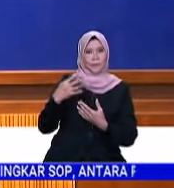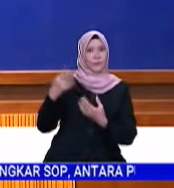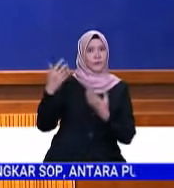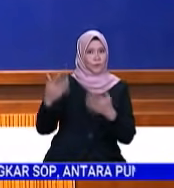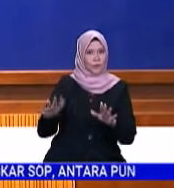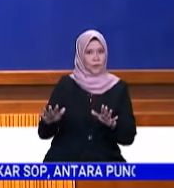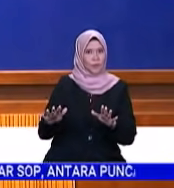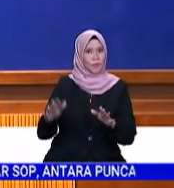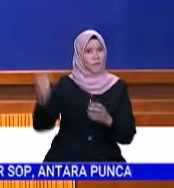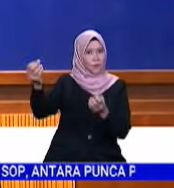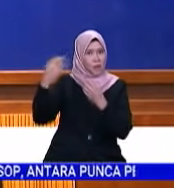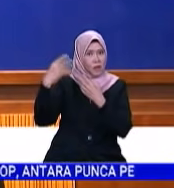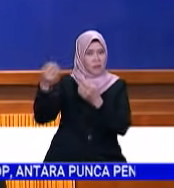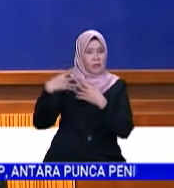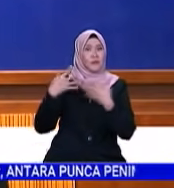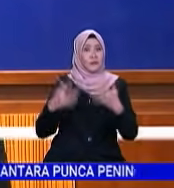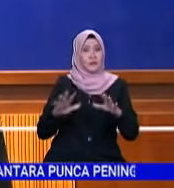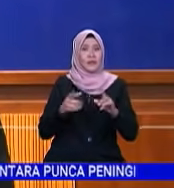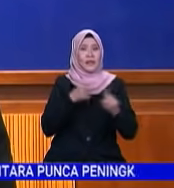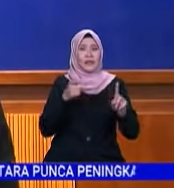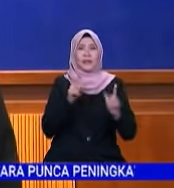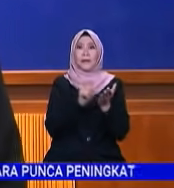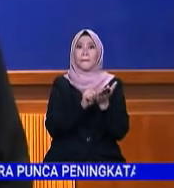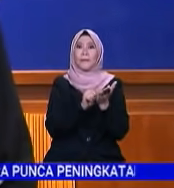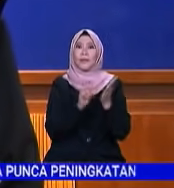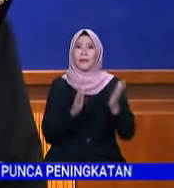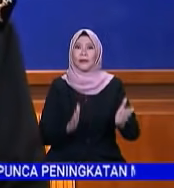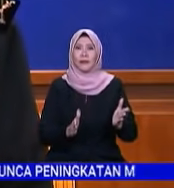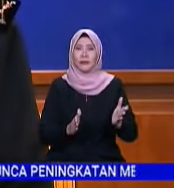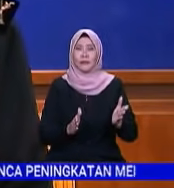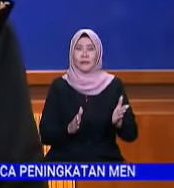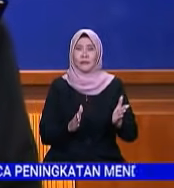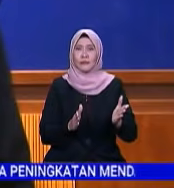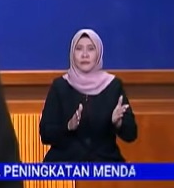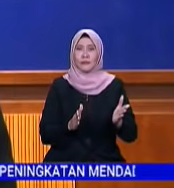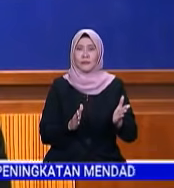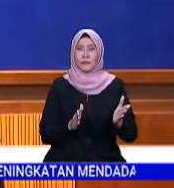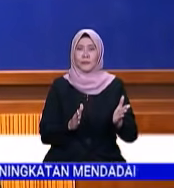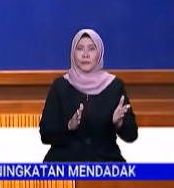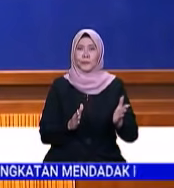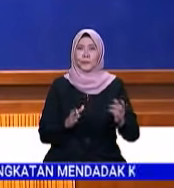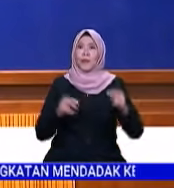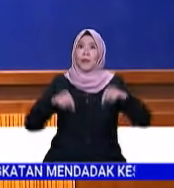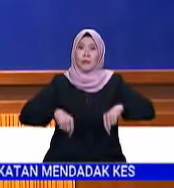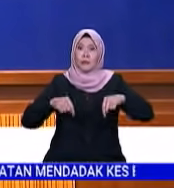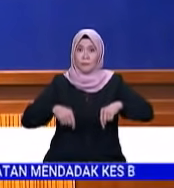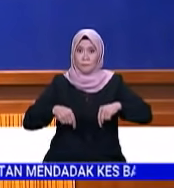yang daripada media juga mengatakan bahawa hari ini